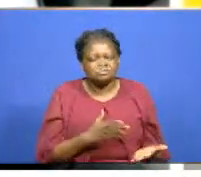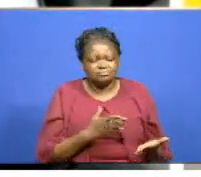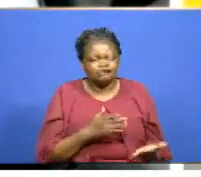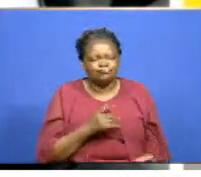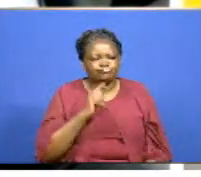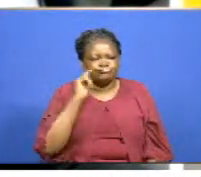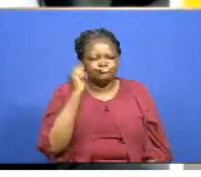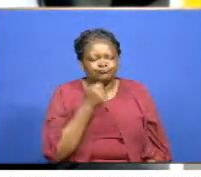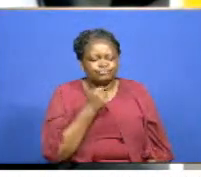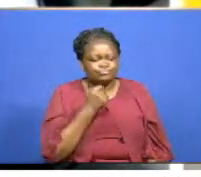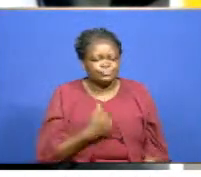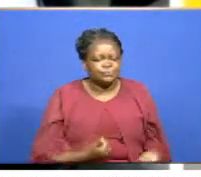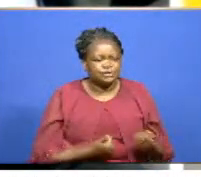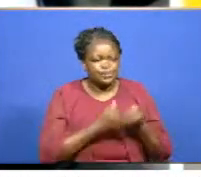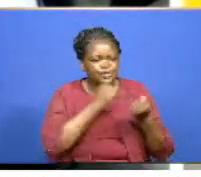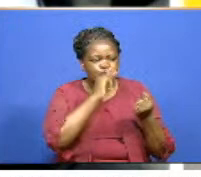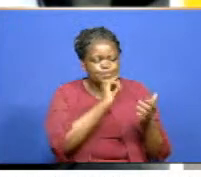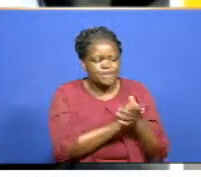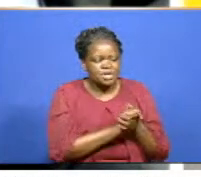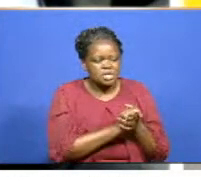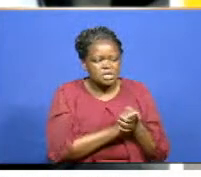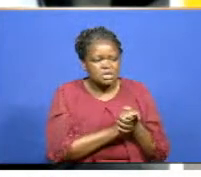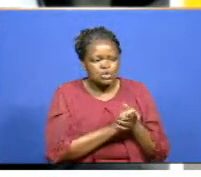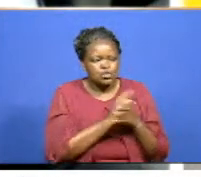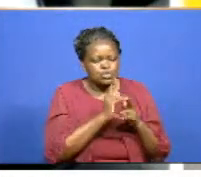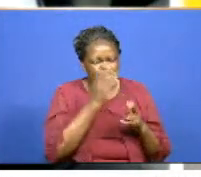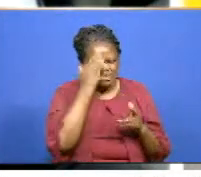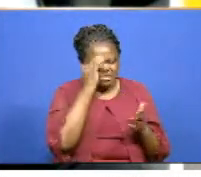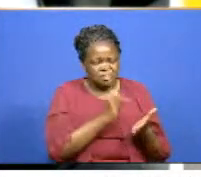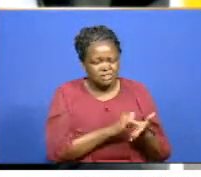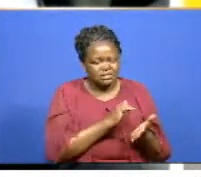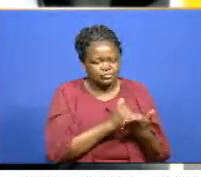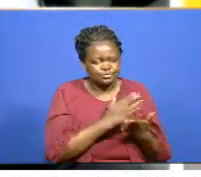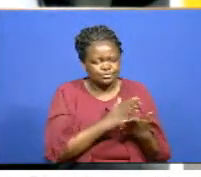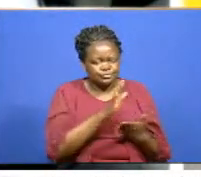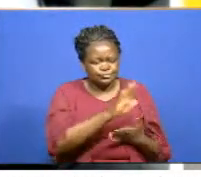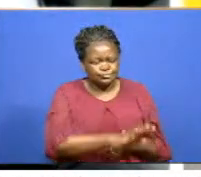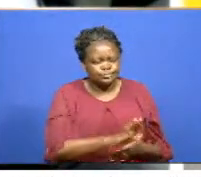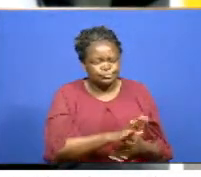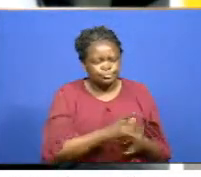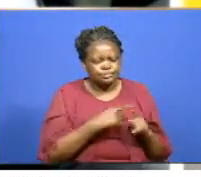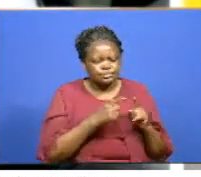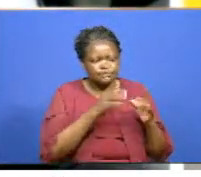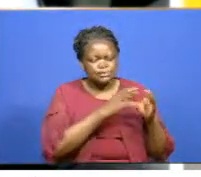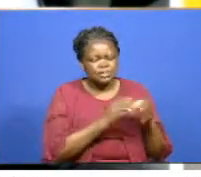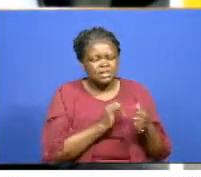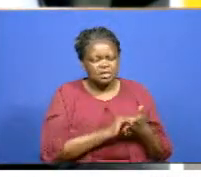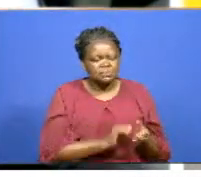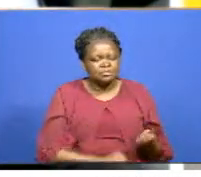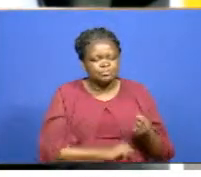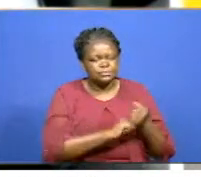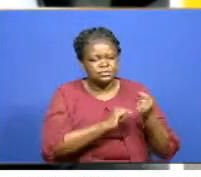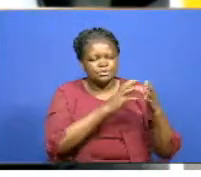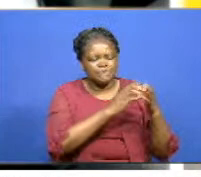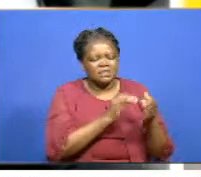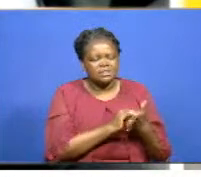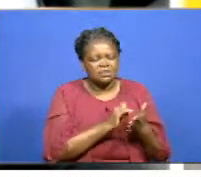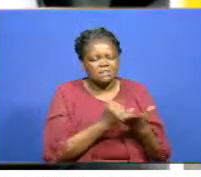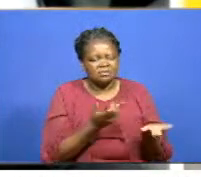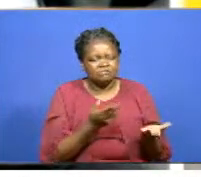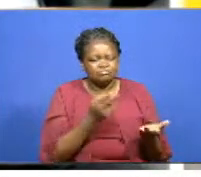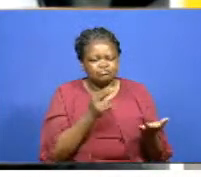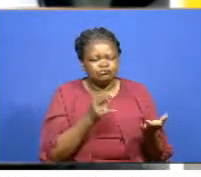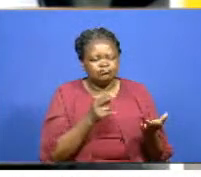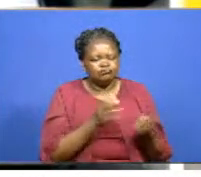Kenya wanaunga mkono Jubilee. Tumekuwa tukizoea ya kwamba ndio ni eneo, lakini chama ambacho kinaungwa mkono ni chama ambacho kina sura ya